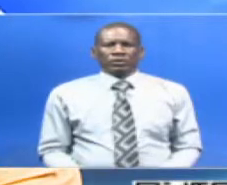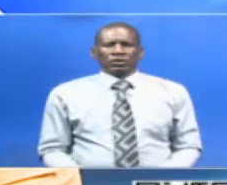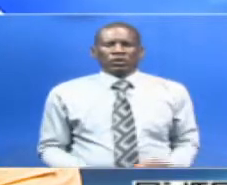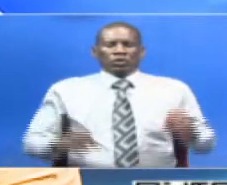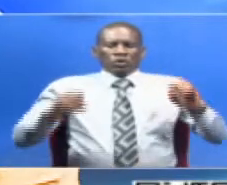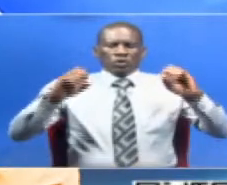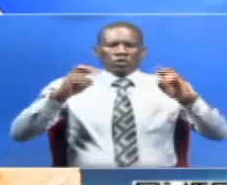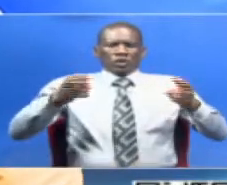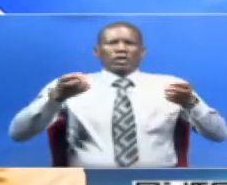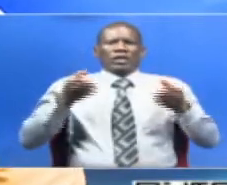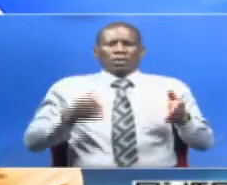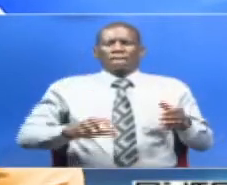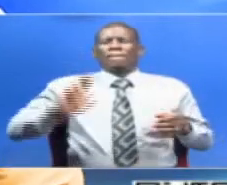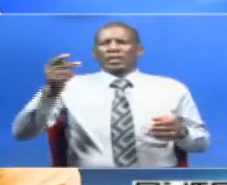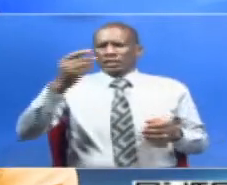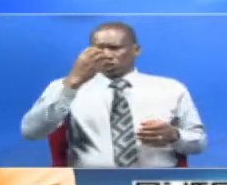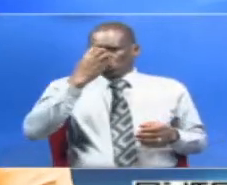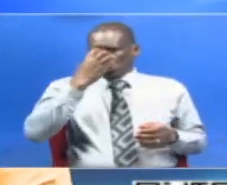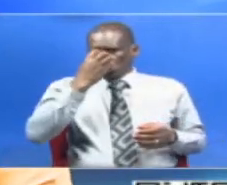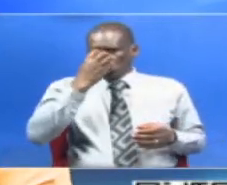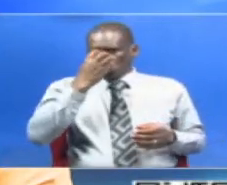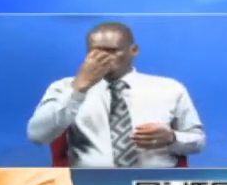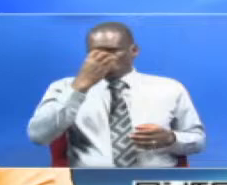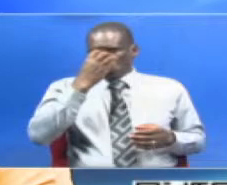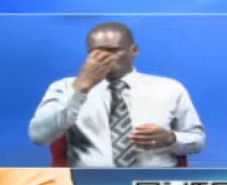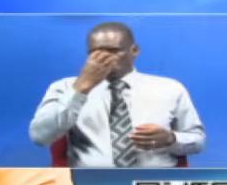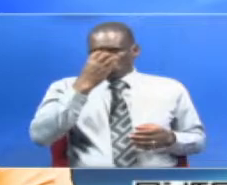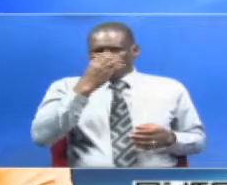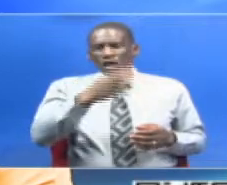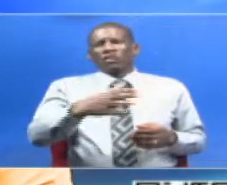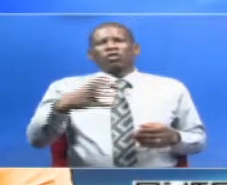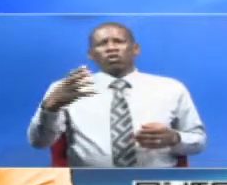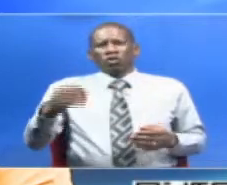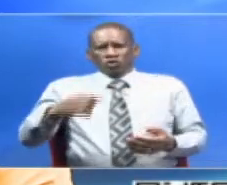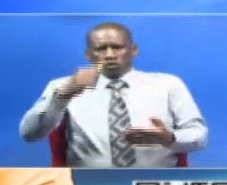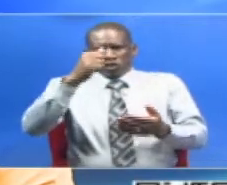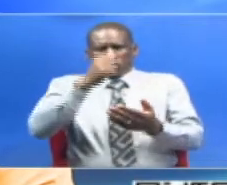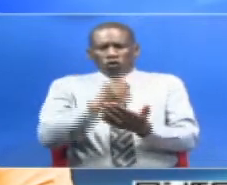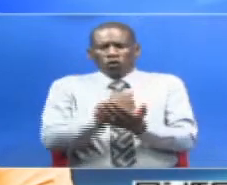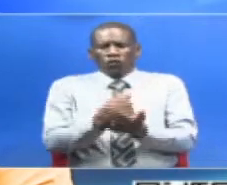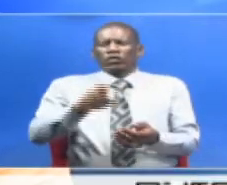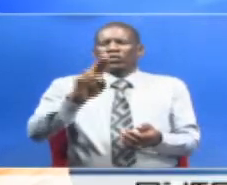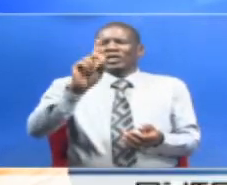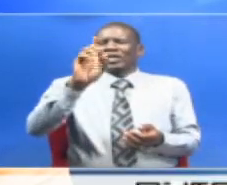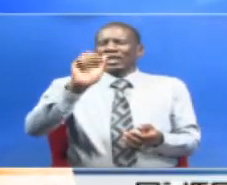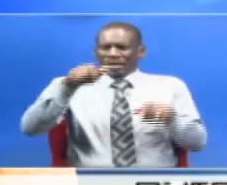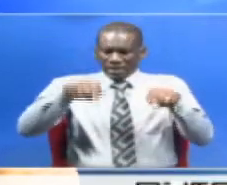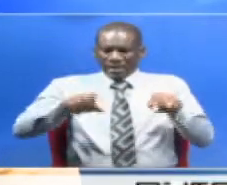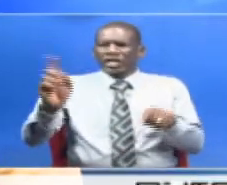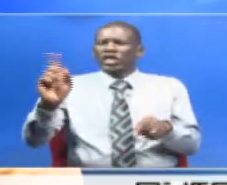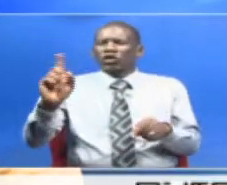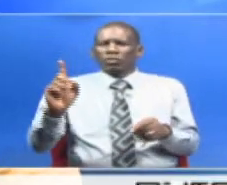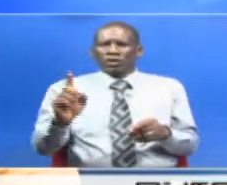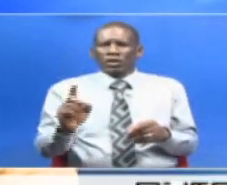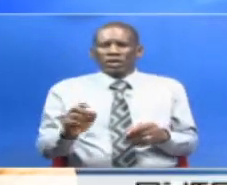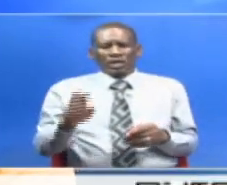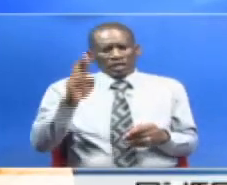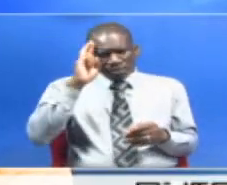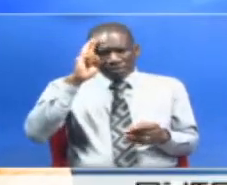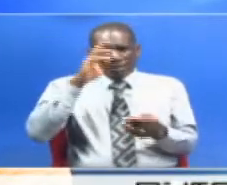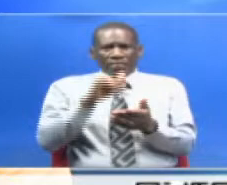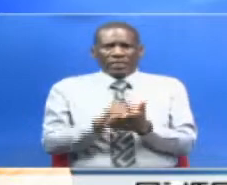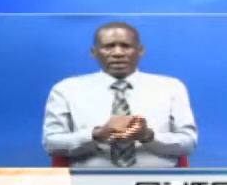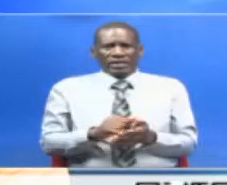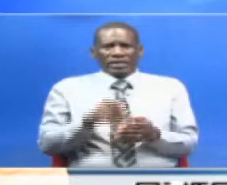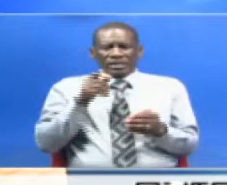Na mtazamaji, Rais William Ruto amefika katika makao makuu ya chama chake cha UDA hapa jijini Nairobi. Na ikumbuke kwamba ni mkesha